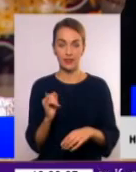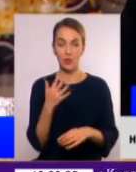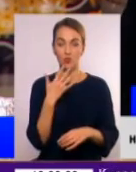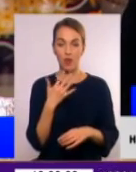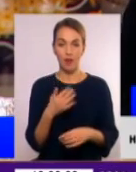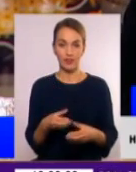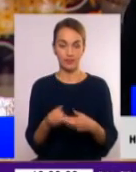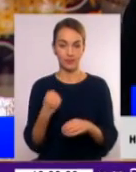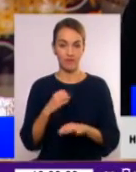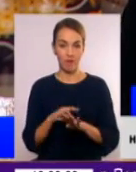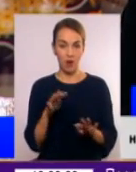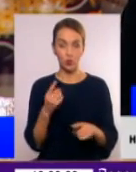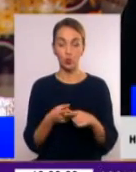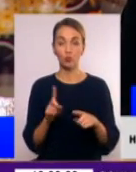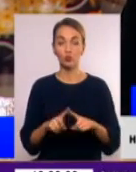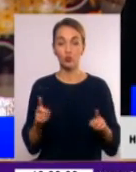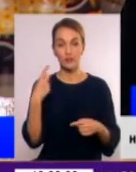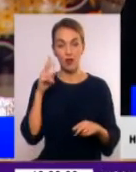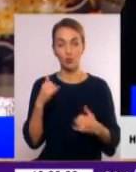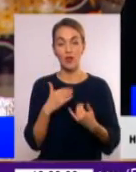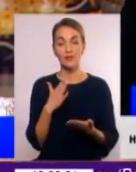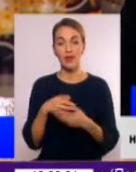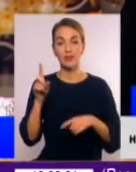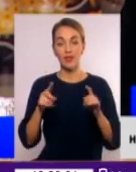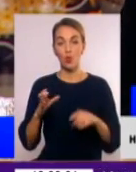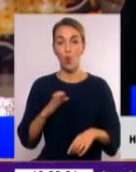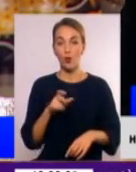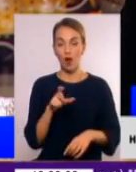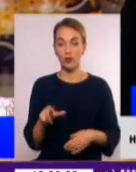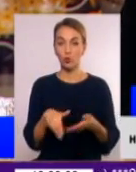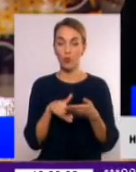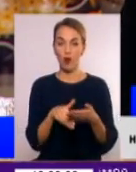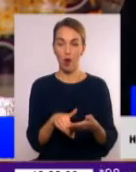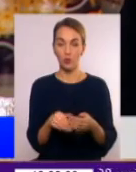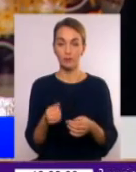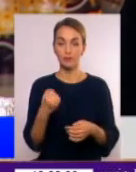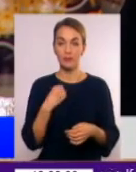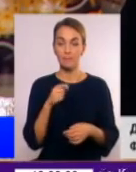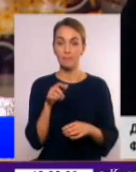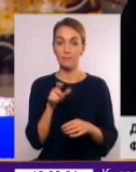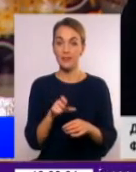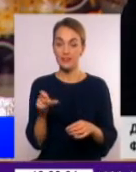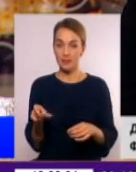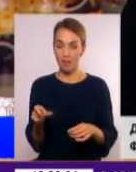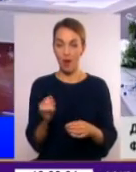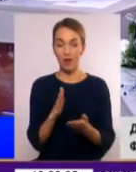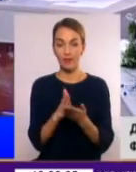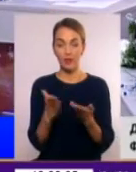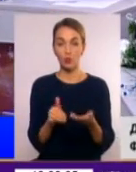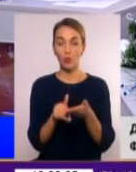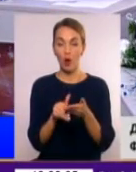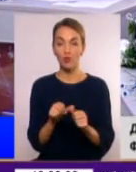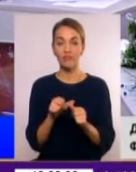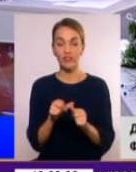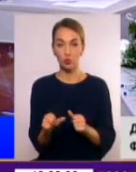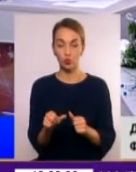Національній гвардії. Тому що, знаєте, як у нас є деякі олігархи, які допомагають бійцям, а є олігархи, які допомагають